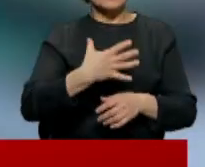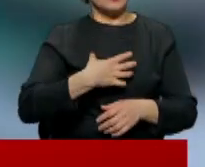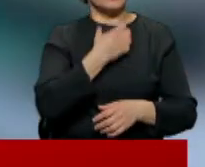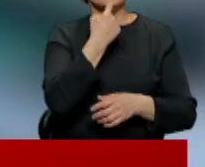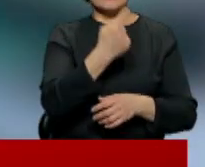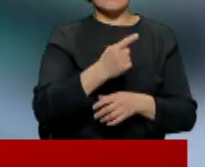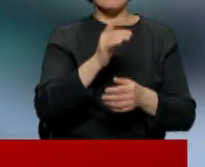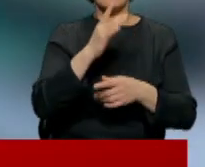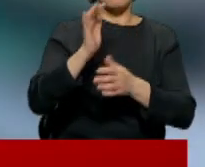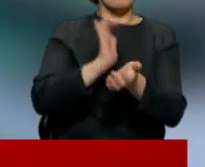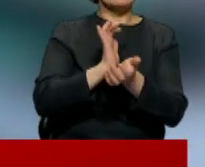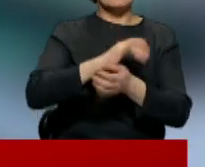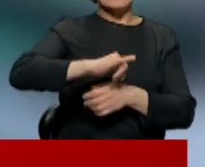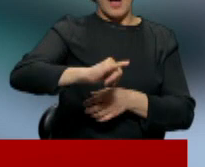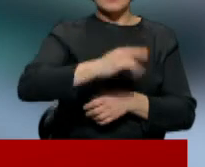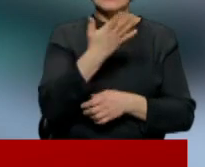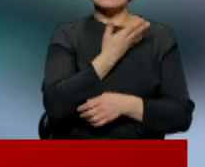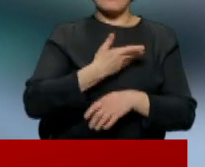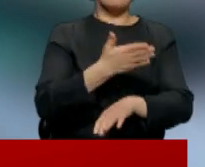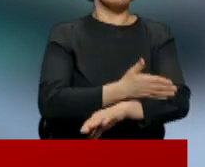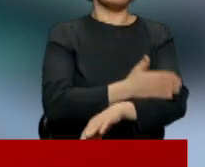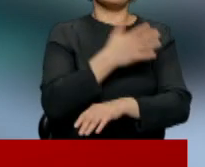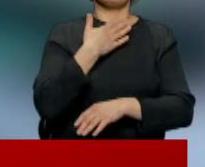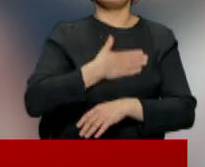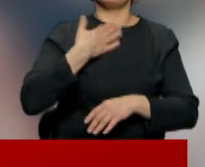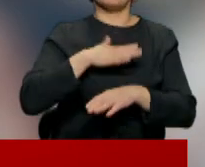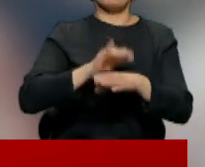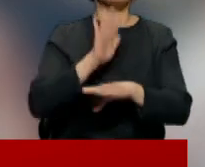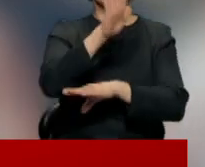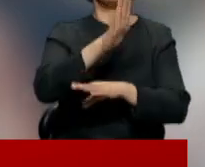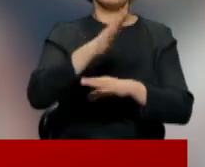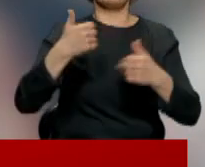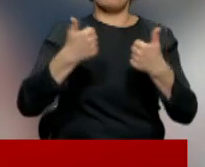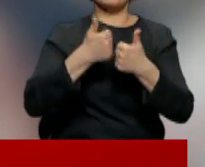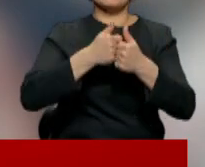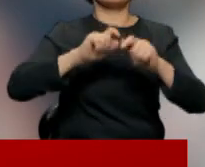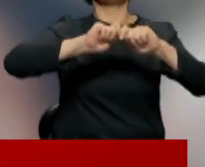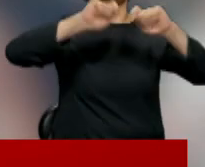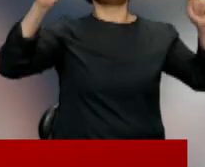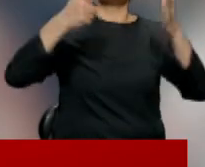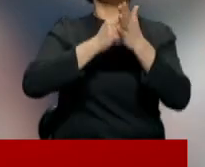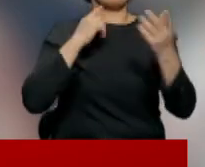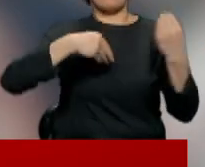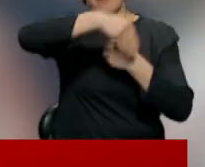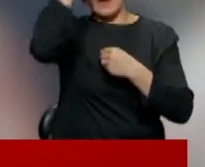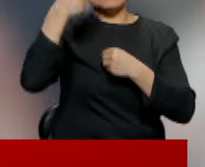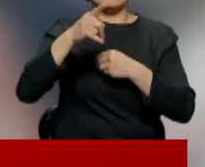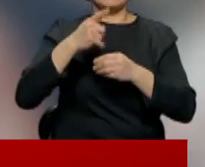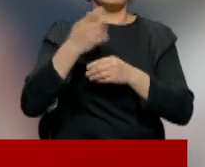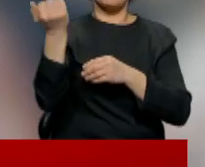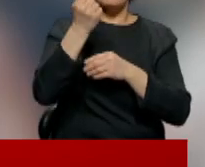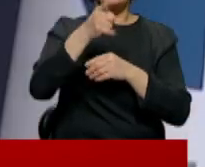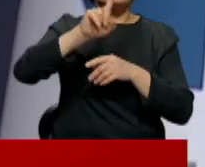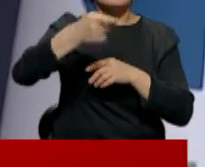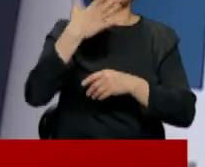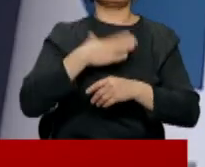belirtti. Ateş'in yakınları ve sevenleri ise memleketi Bursa'da basketbol maçında açtıkları Sinan Ateş atkılarıyla cinayetin